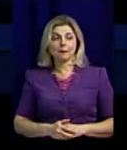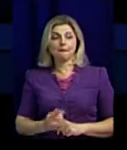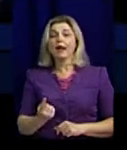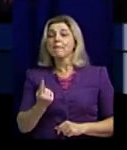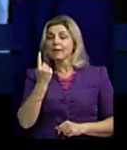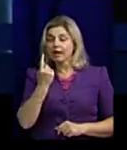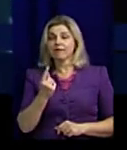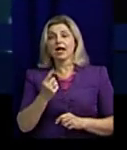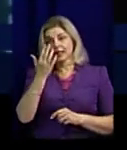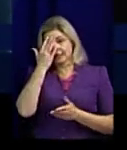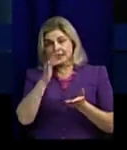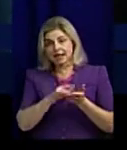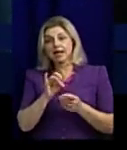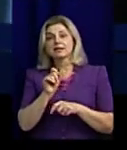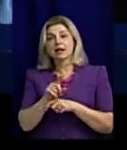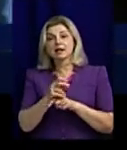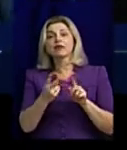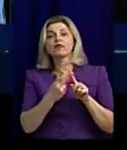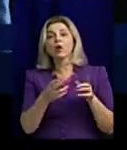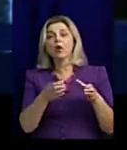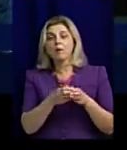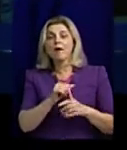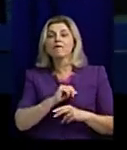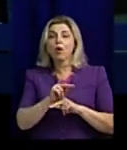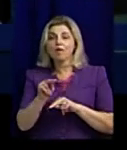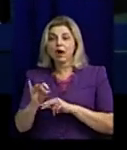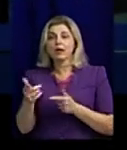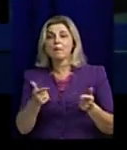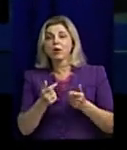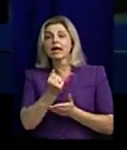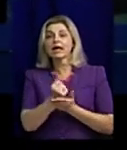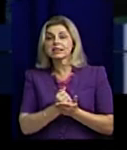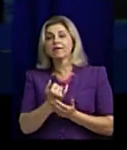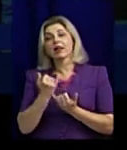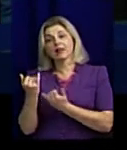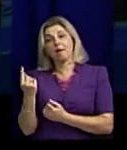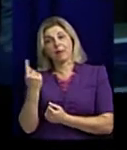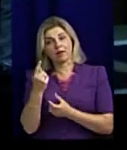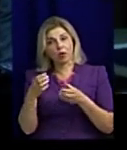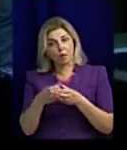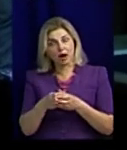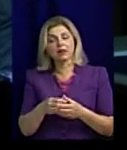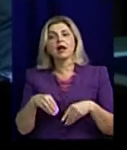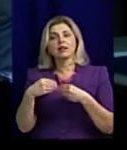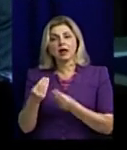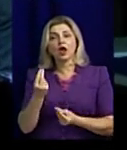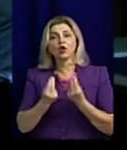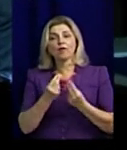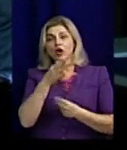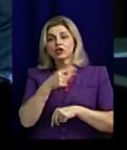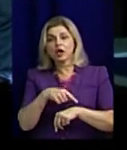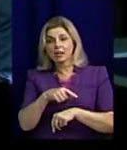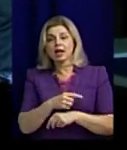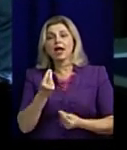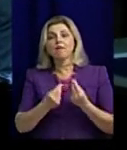Перш за все, цілі і задачі у другої команди – це виховання і підготовка резервів для першої команди. Надання ігрового часу футболістам